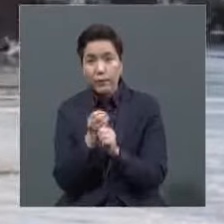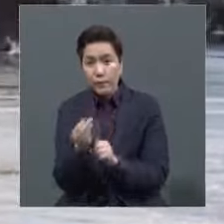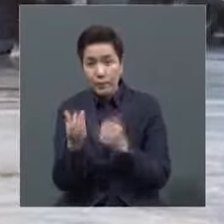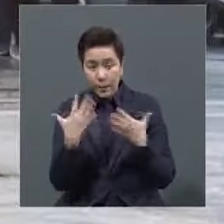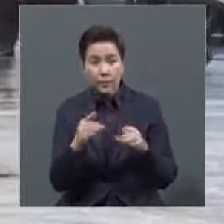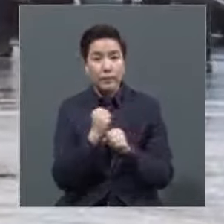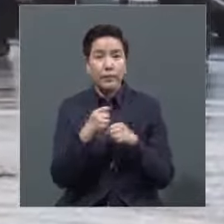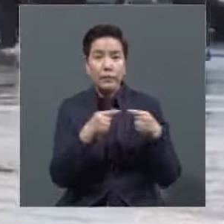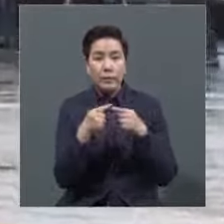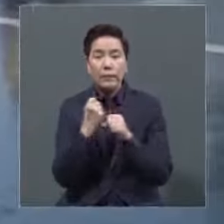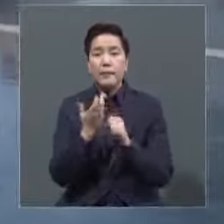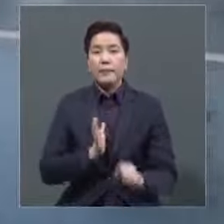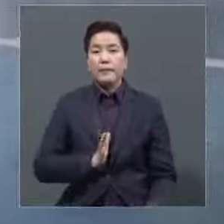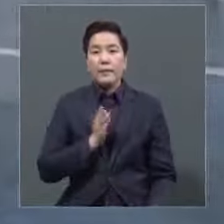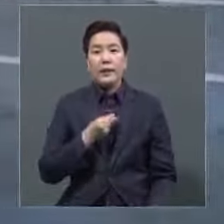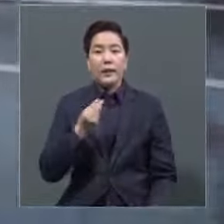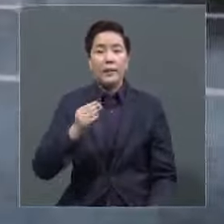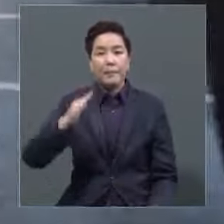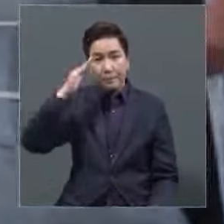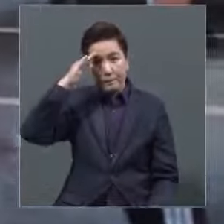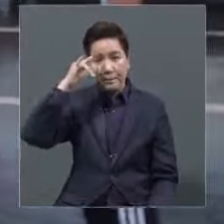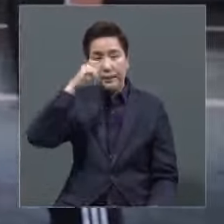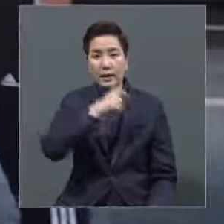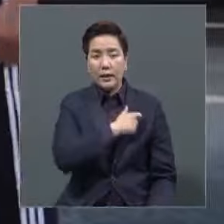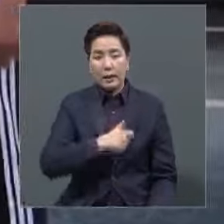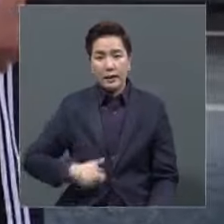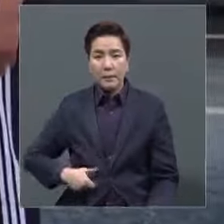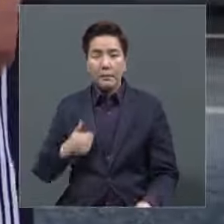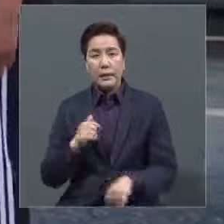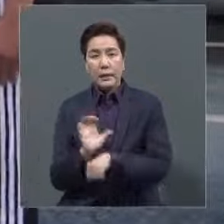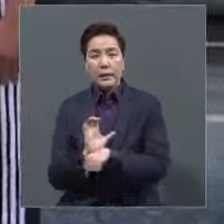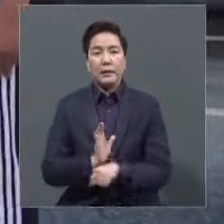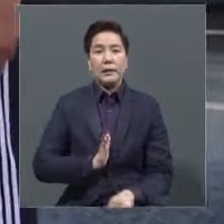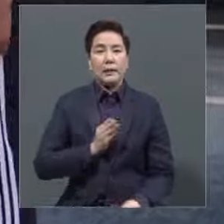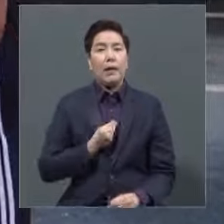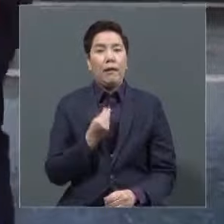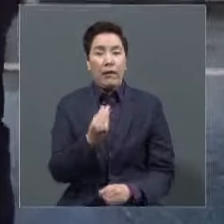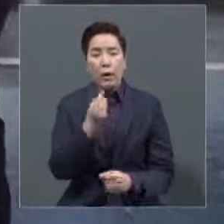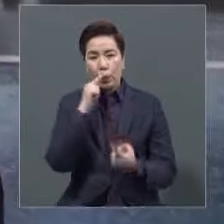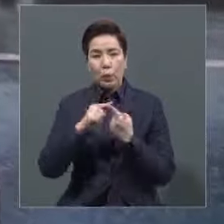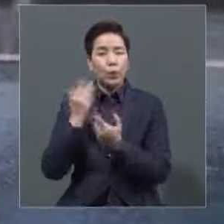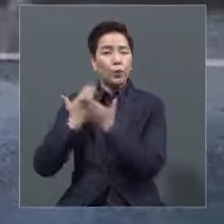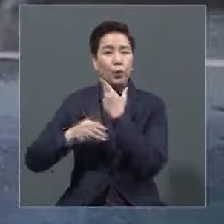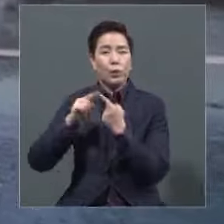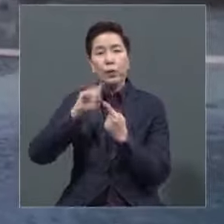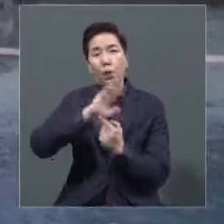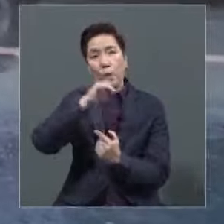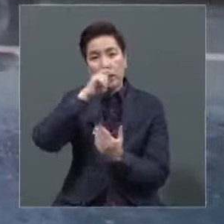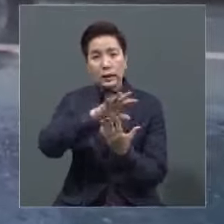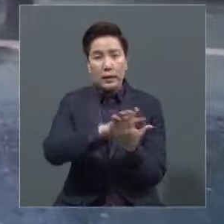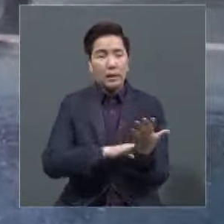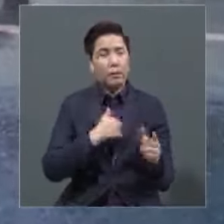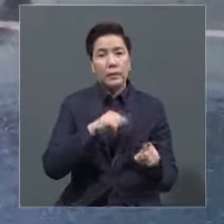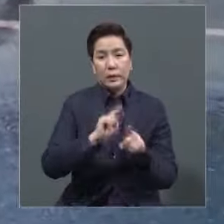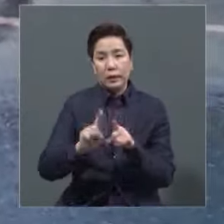มีกิจกรรมนิทรรศการเฉลิมพระเกียรติพร้อมการจัดฉายภาพยนตร์เฉลิมพระเกียรติเกี่ยวกับประวัติศาสตร์ชาติไทยและอีกมากม